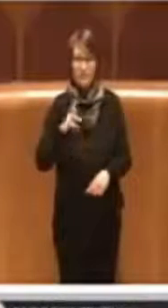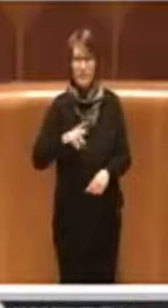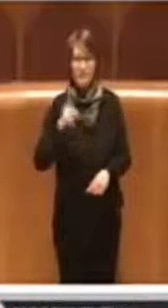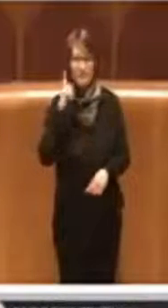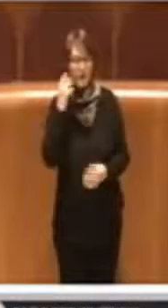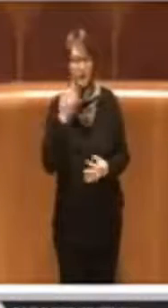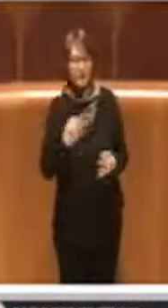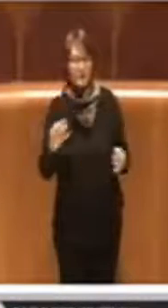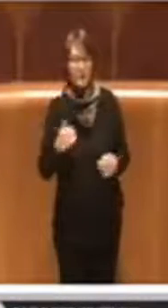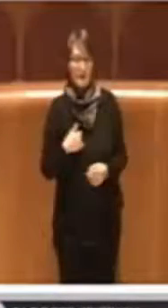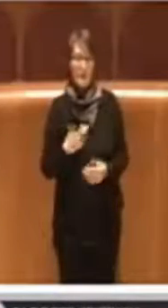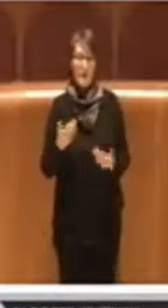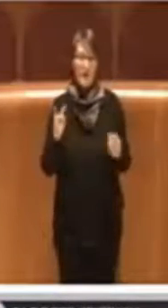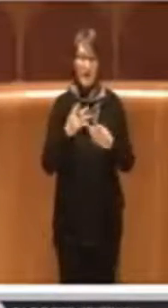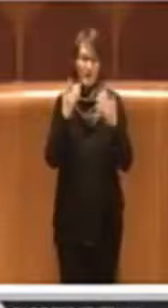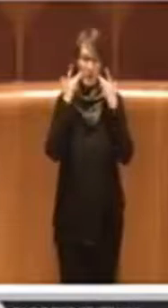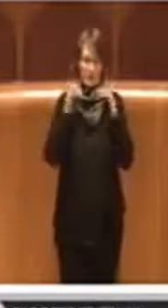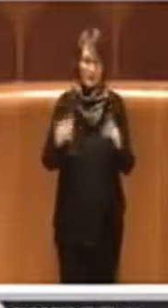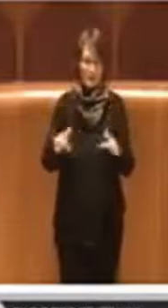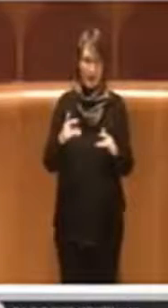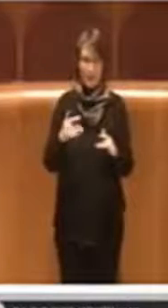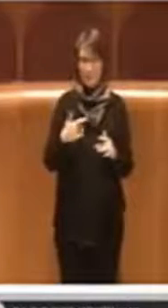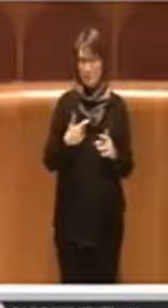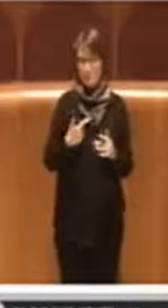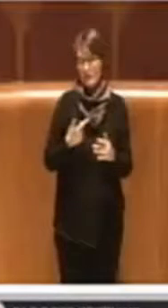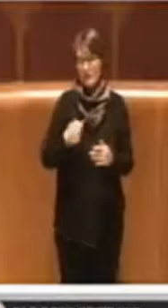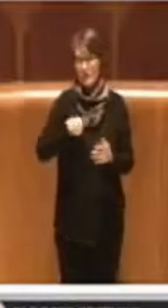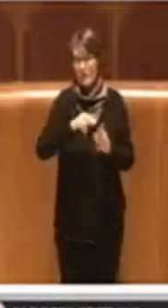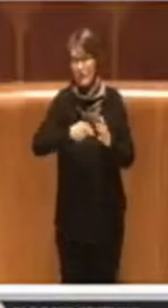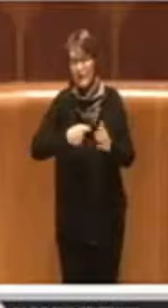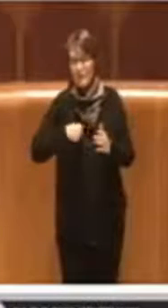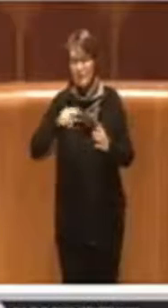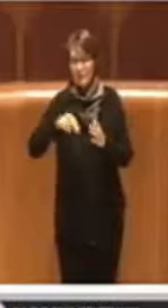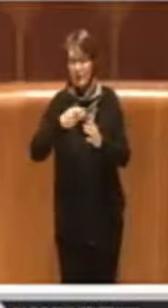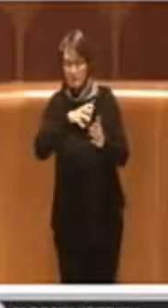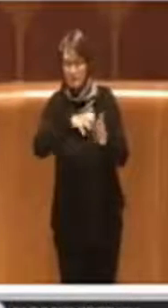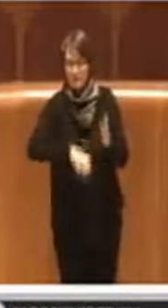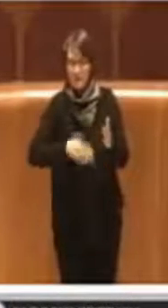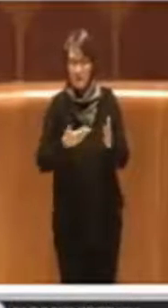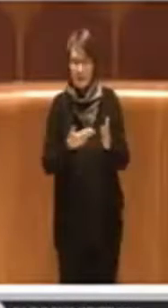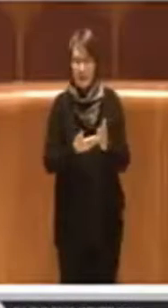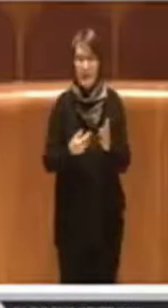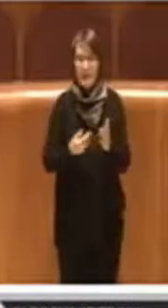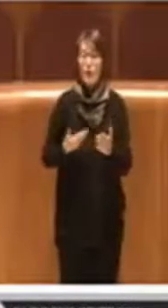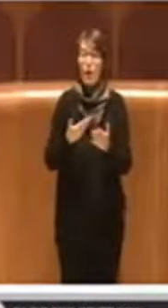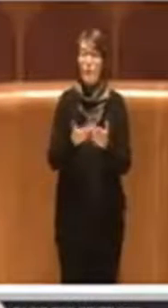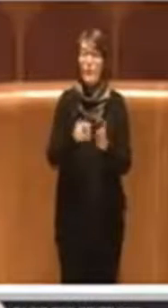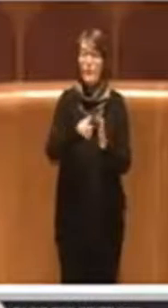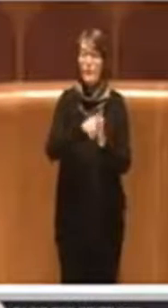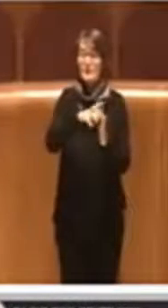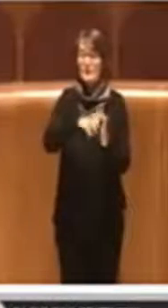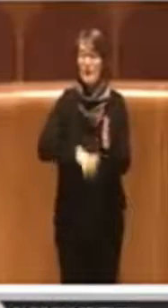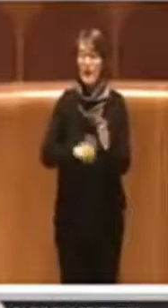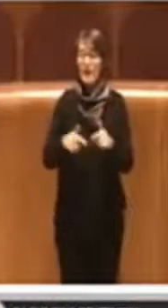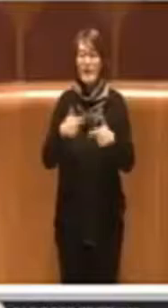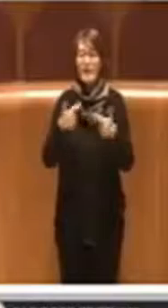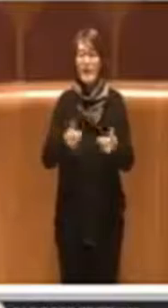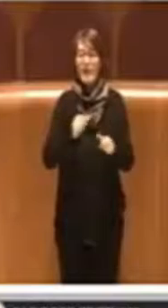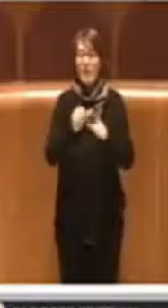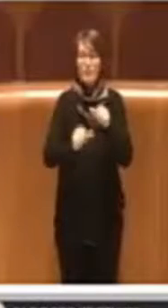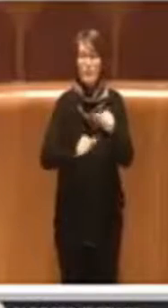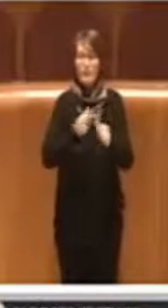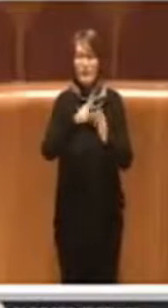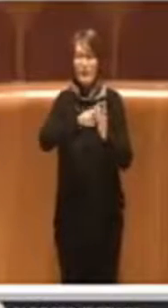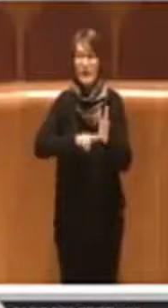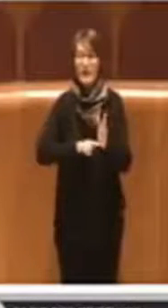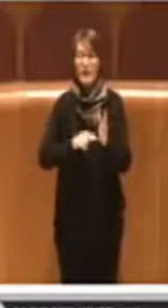molto semplice, questa mia firma e a sua firma, Presidente. Una proposta di delibera che va a modificare il nostro regolamento del